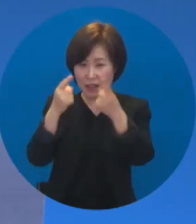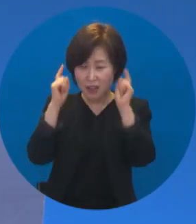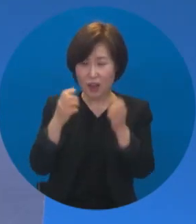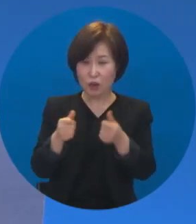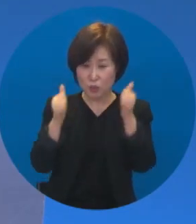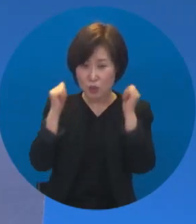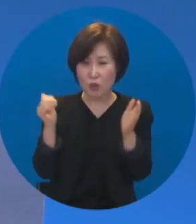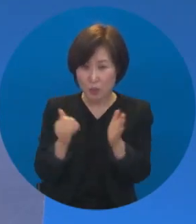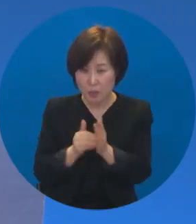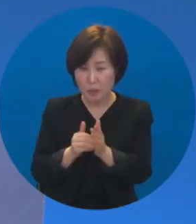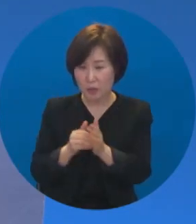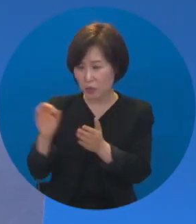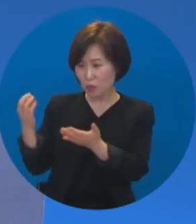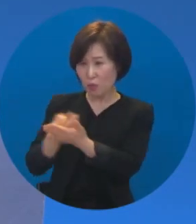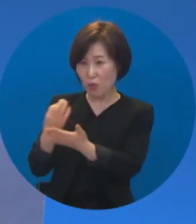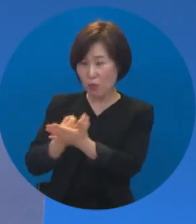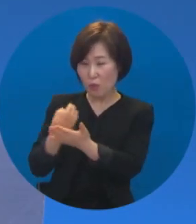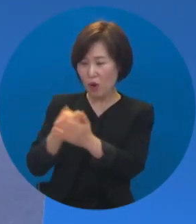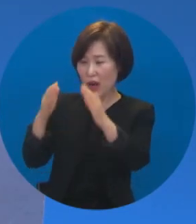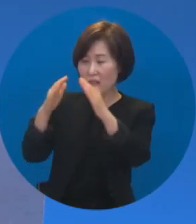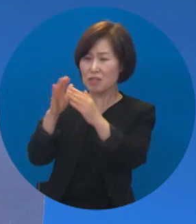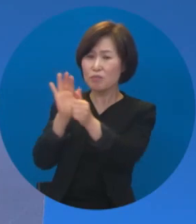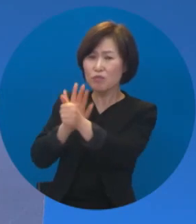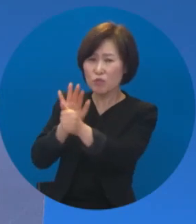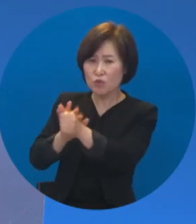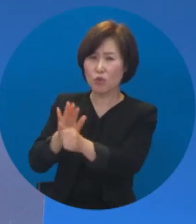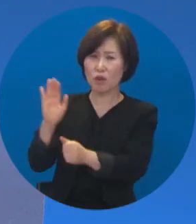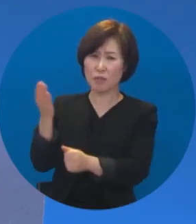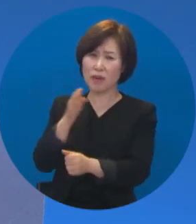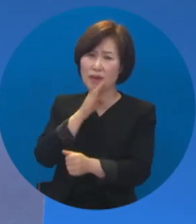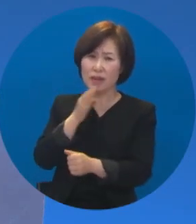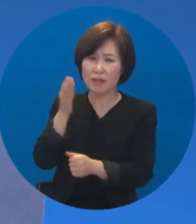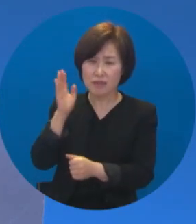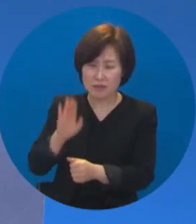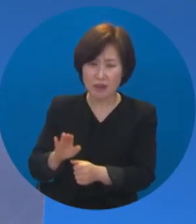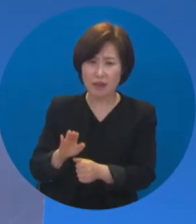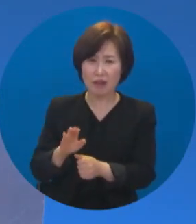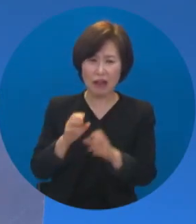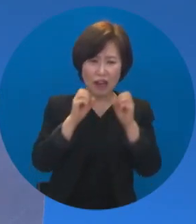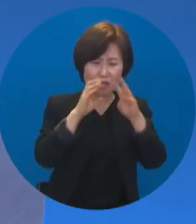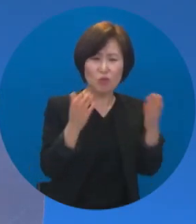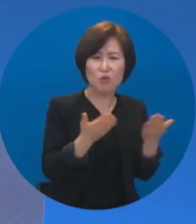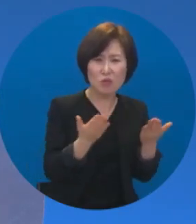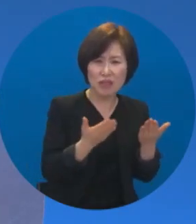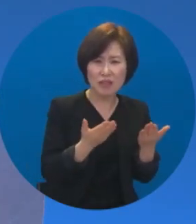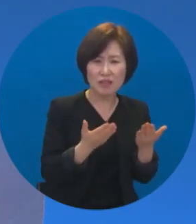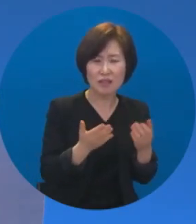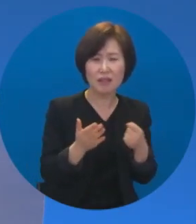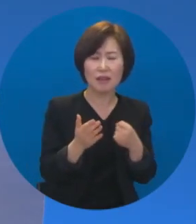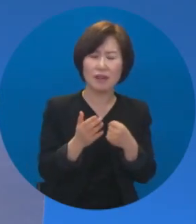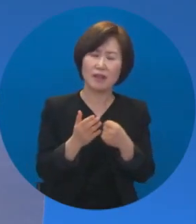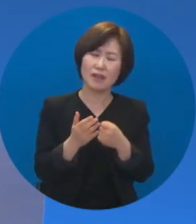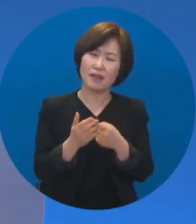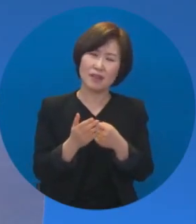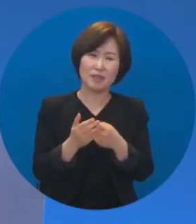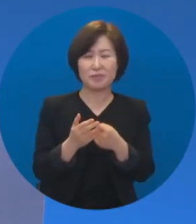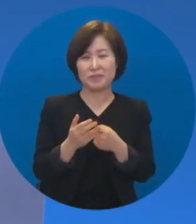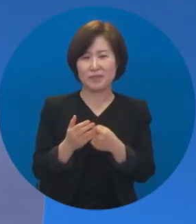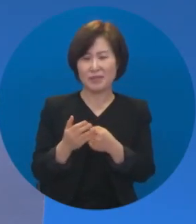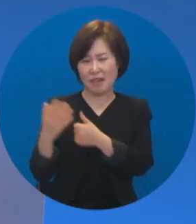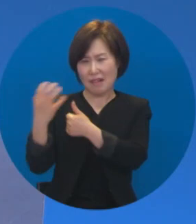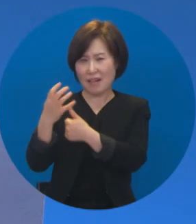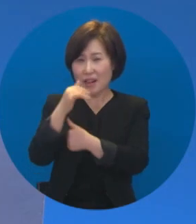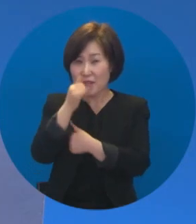벌지 않고 사역을 하는 것에 대해서 서운해하셨어요. 하지만 주님이 부르신 부르심이 확실했기에 제가 믿음으로 그